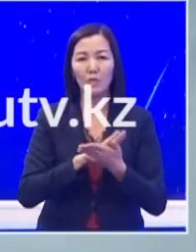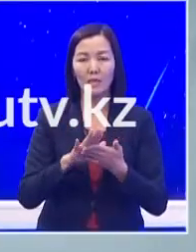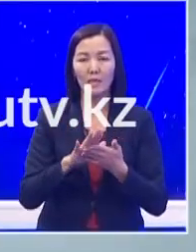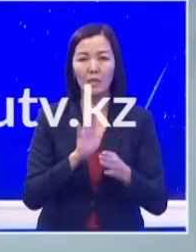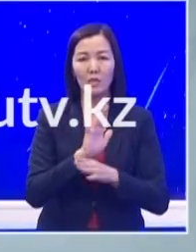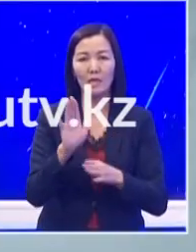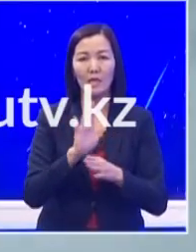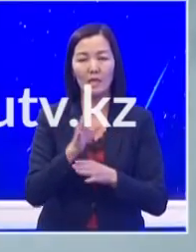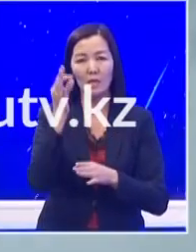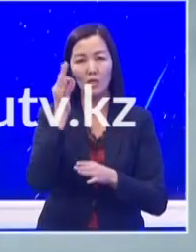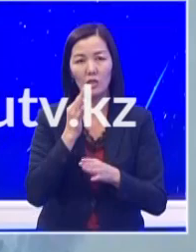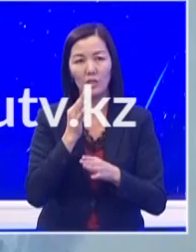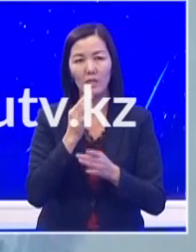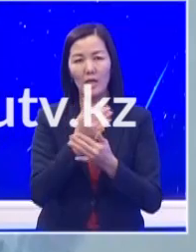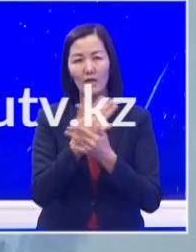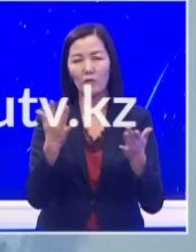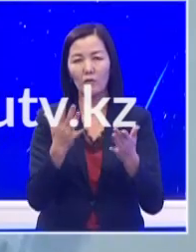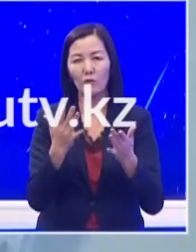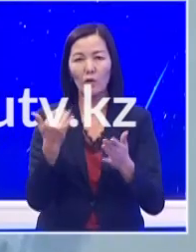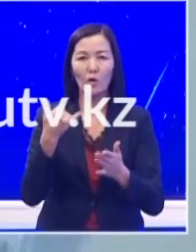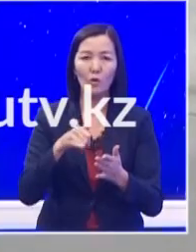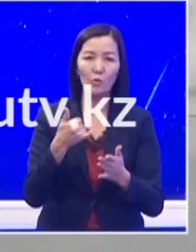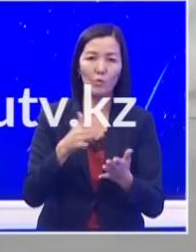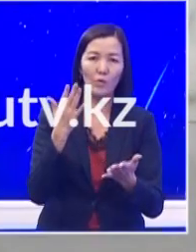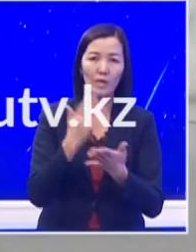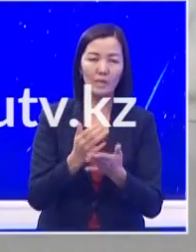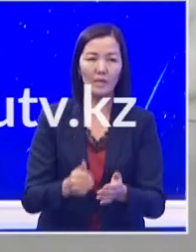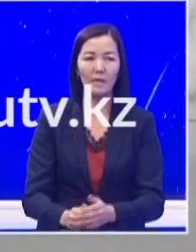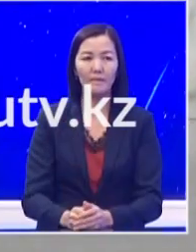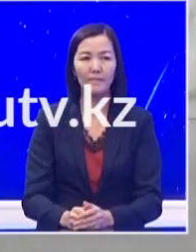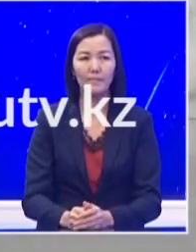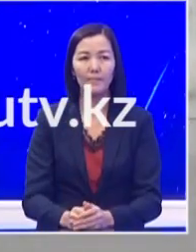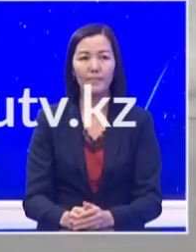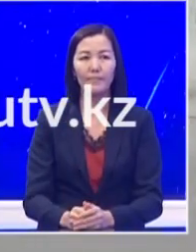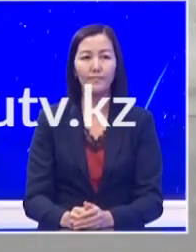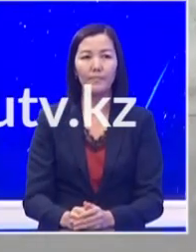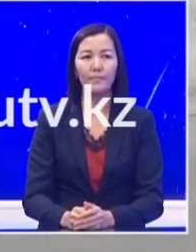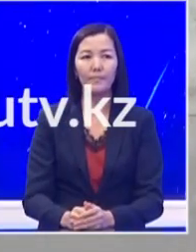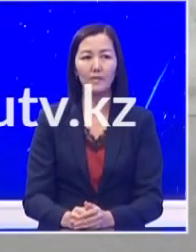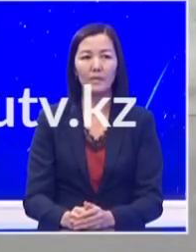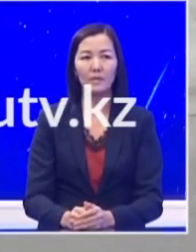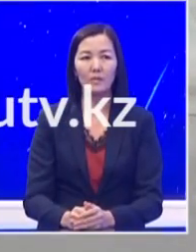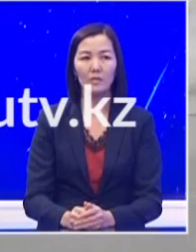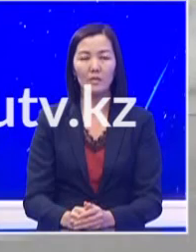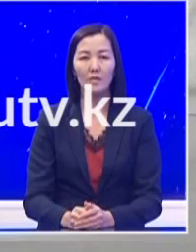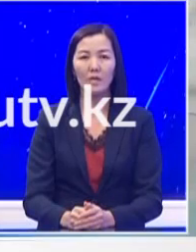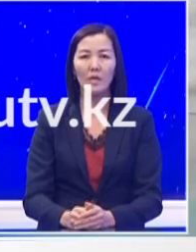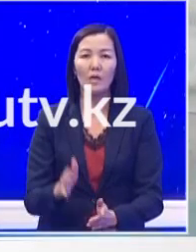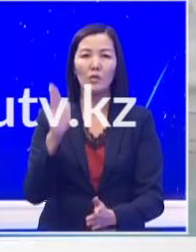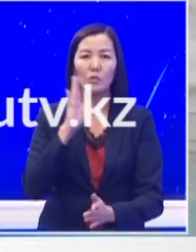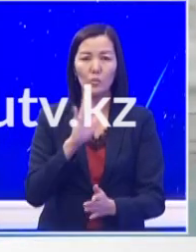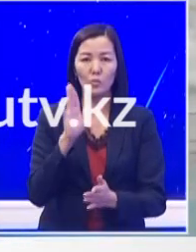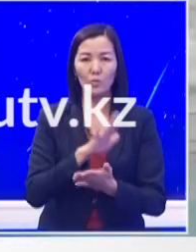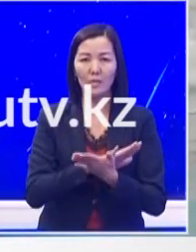мен басқа да алкогольсіз сусындарды құю қарастырылған. Да, біз бұл жерден 300 метрлік артизандық су қазылған. Осы